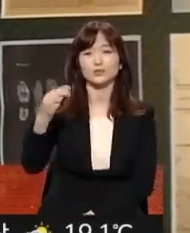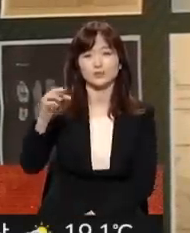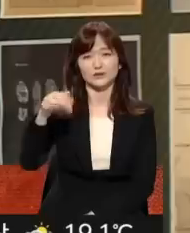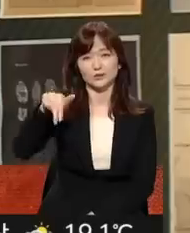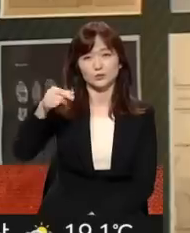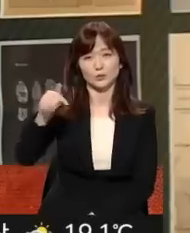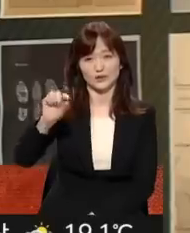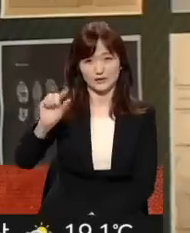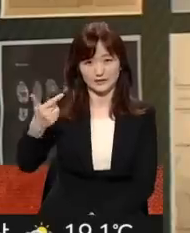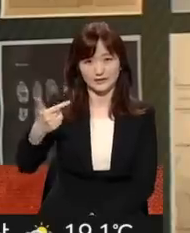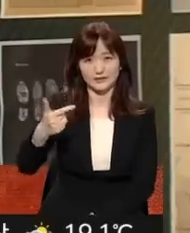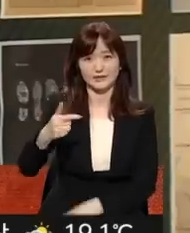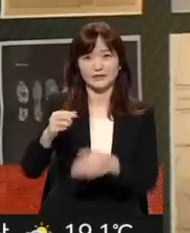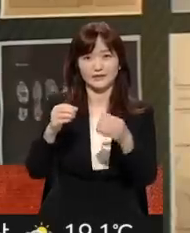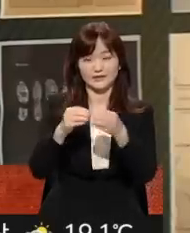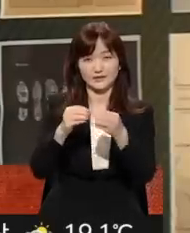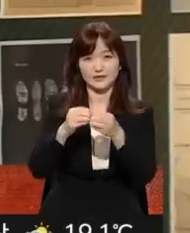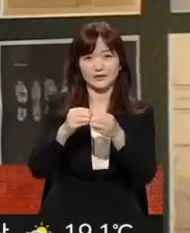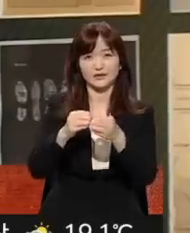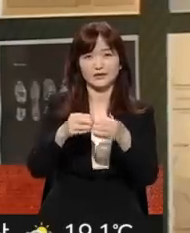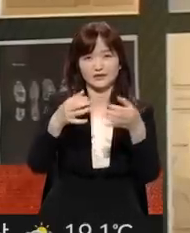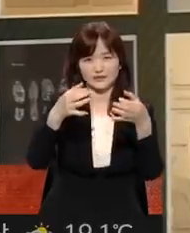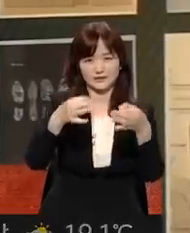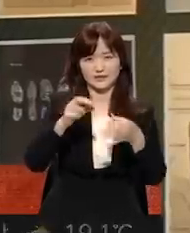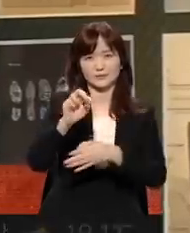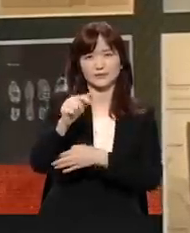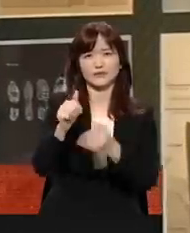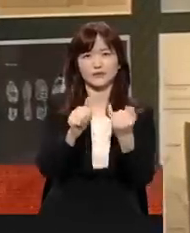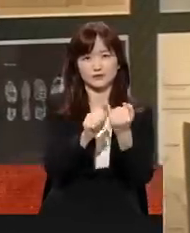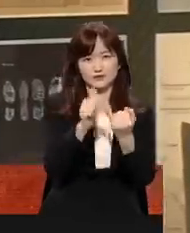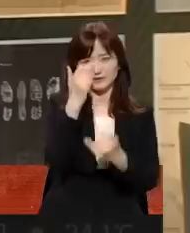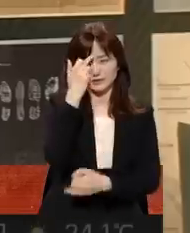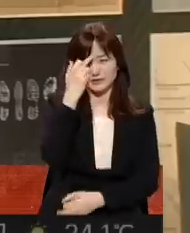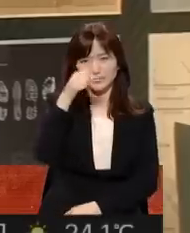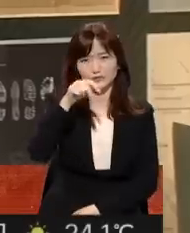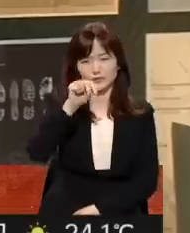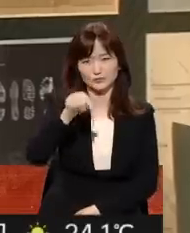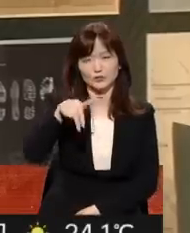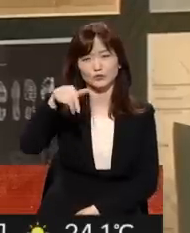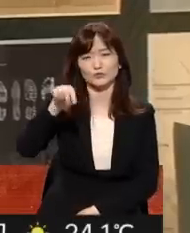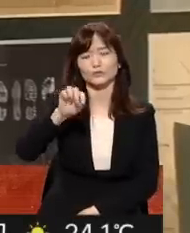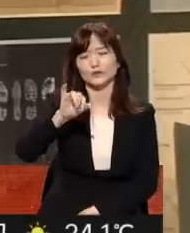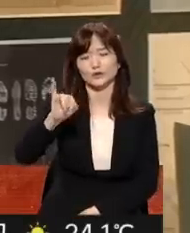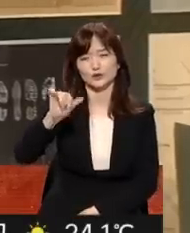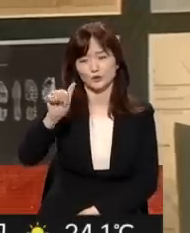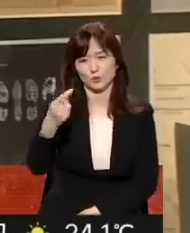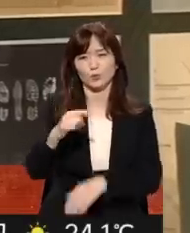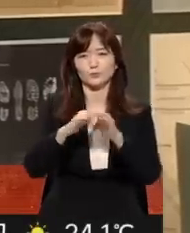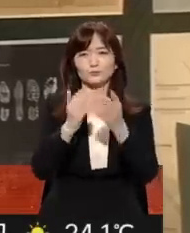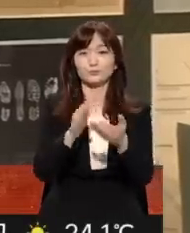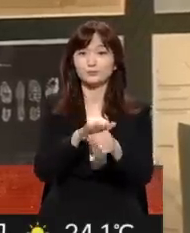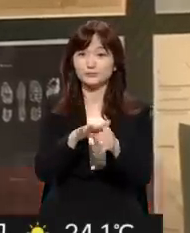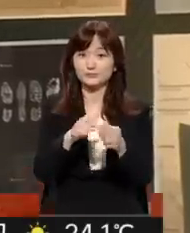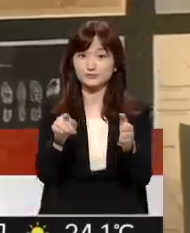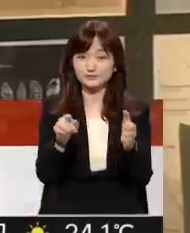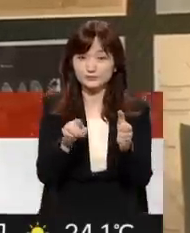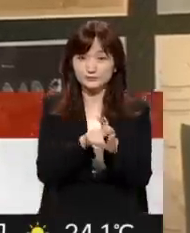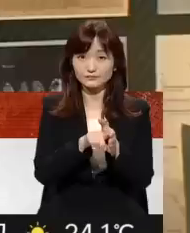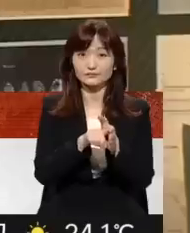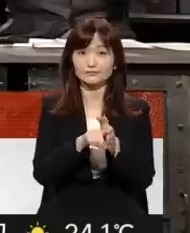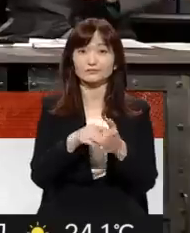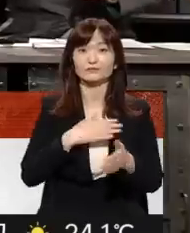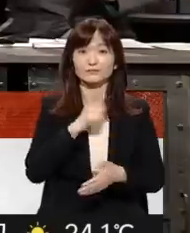창원의 양동수, 김미정 부부님, 최수김님, 주미호님 모두 모두 사랑합니다. 자, 재미는 물론 의리로 함께하는 아세서반